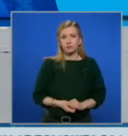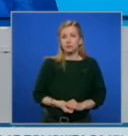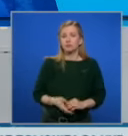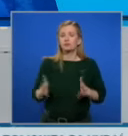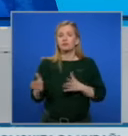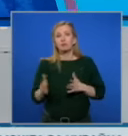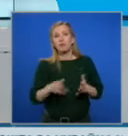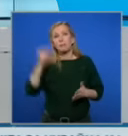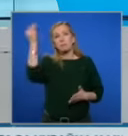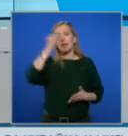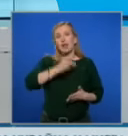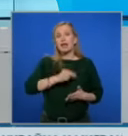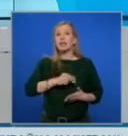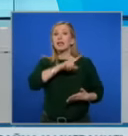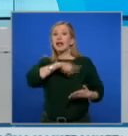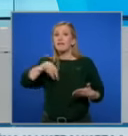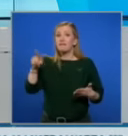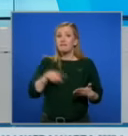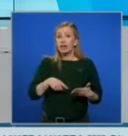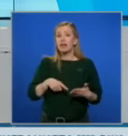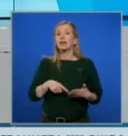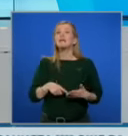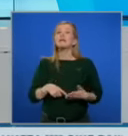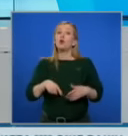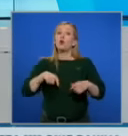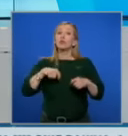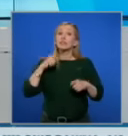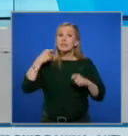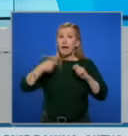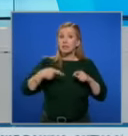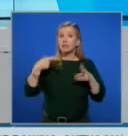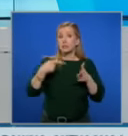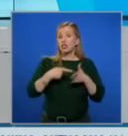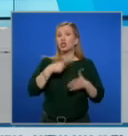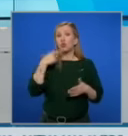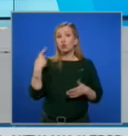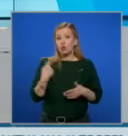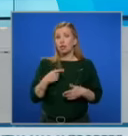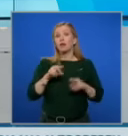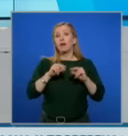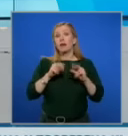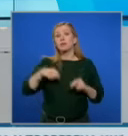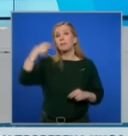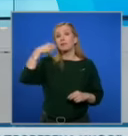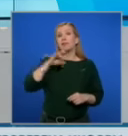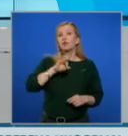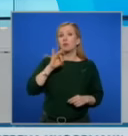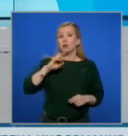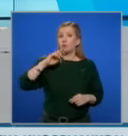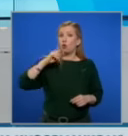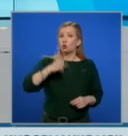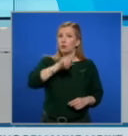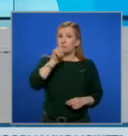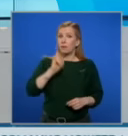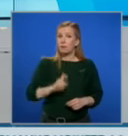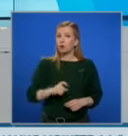България ще наложи вето върху санкции срещу Русия, свързани с ядрената енергетика. Това каза в Брюксел президентът Румен Радев в отговор на